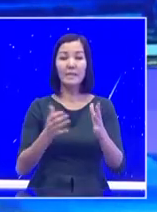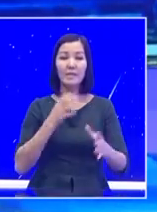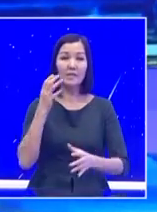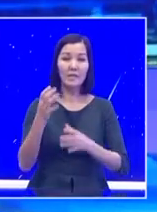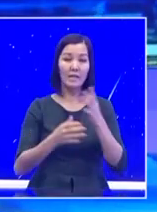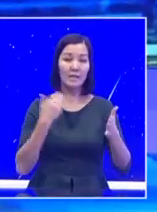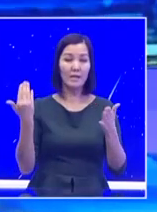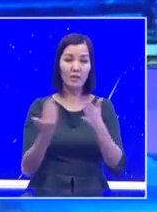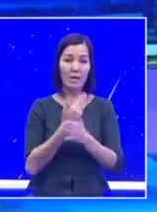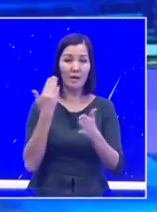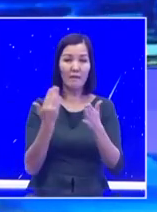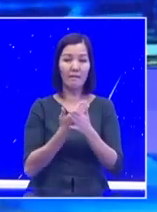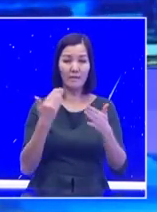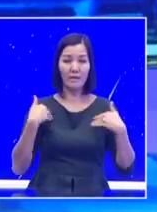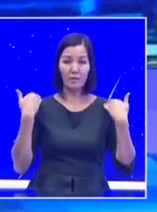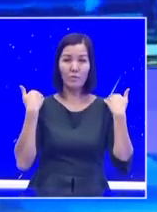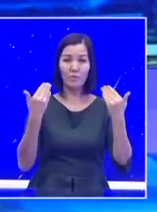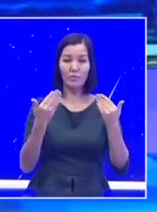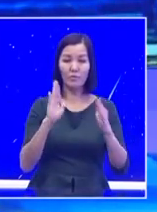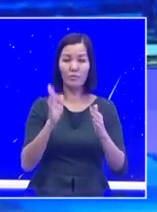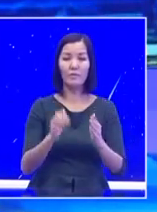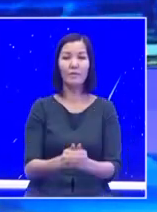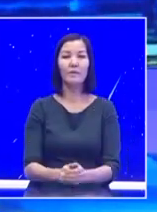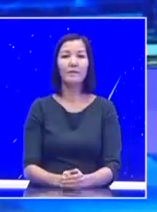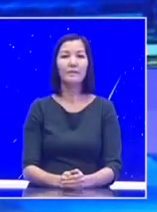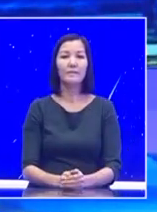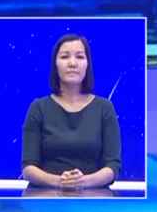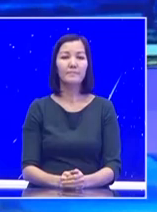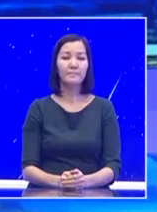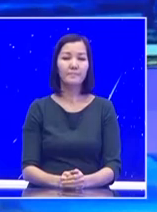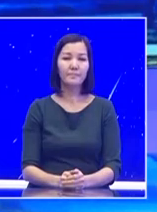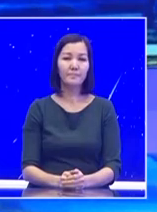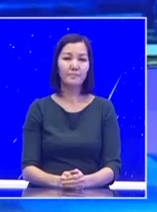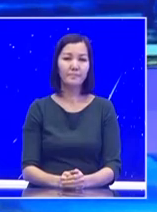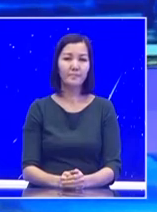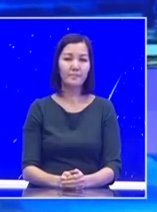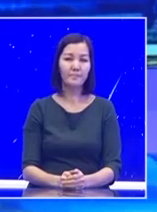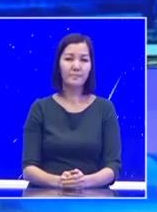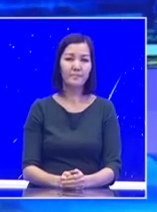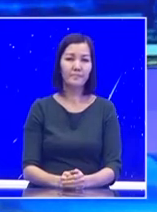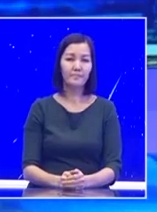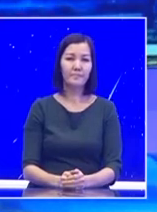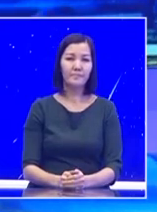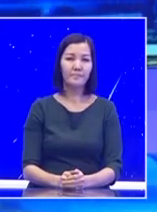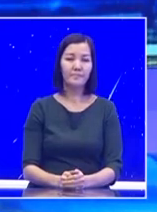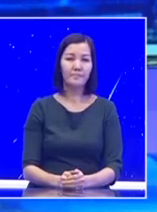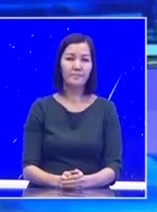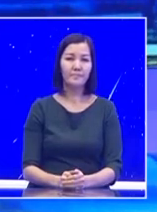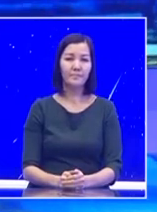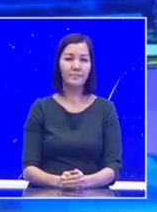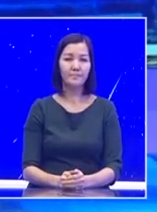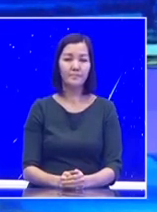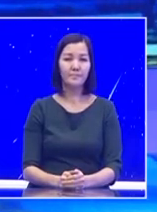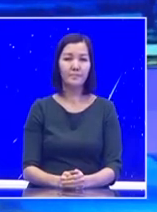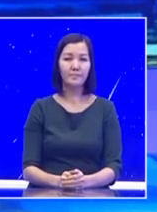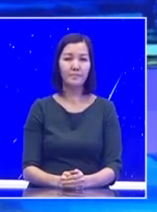Бразилиялық 22 жасар студент арзан электр қуатын өндіру әдісін ойлап тапты. Ал Францияда экологиялық таза өнімдер көрмесі өтті. Осы